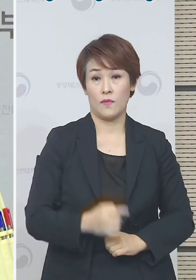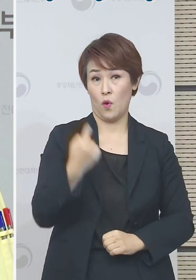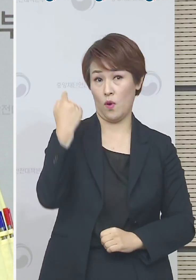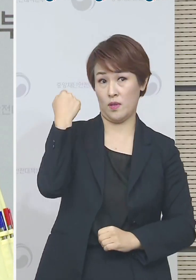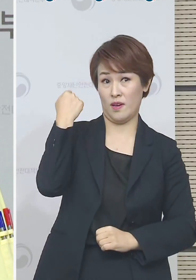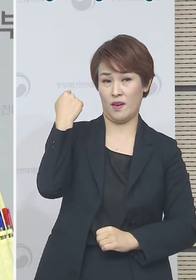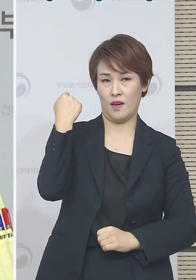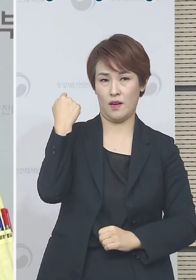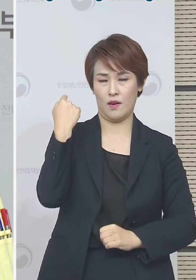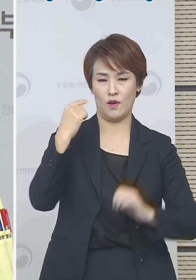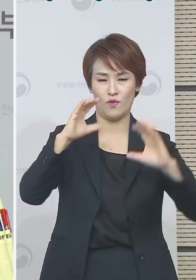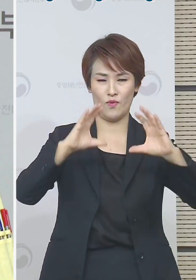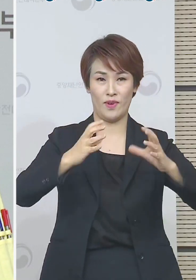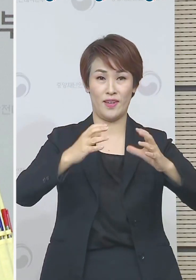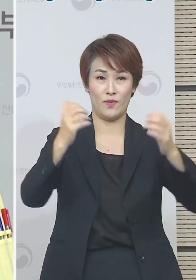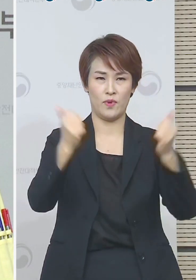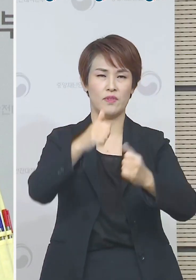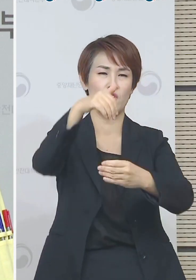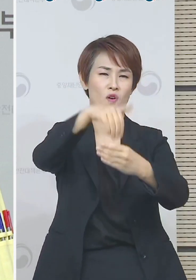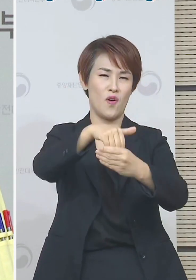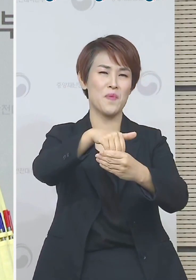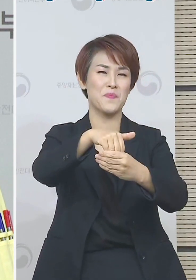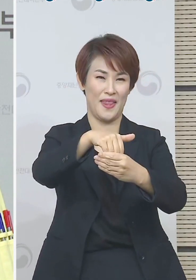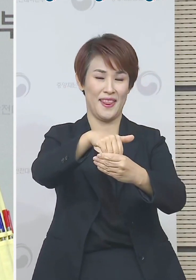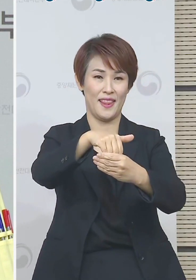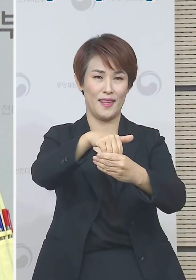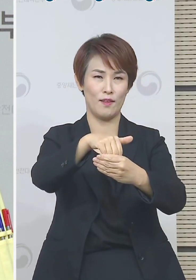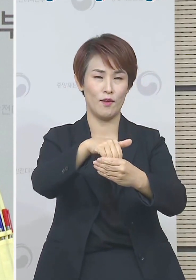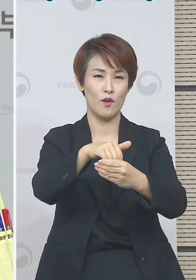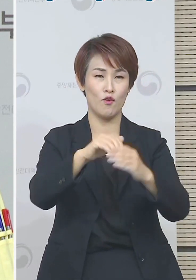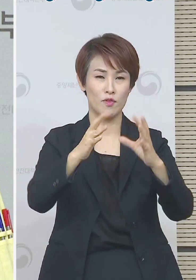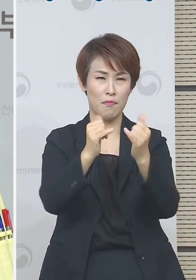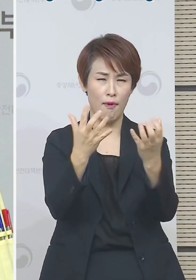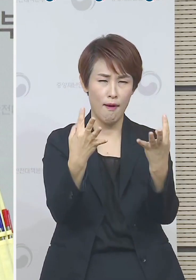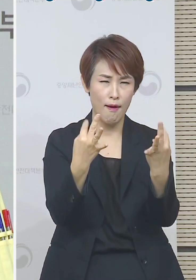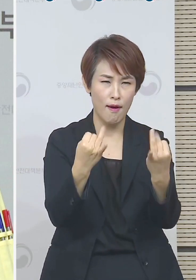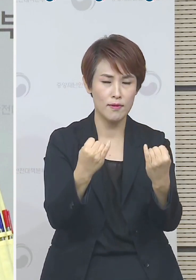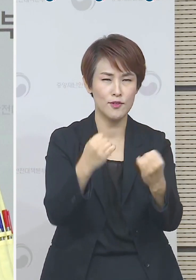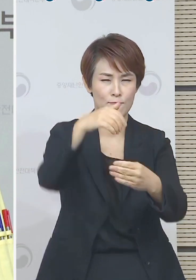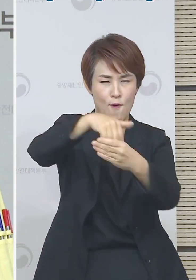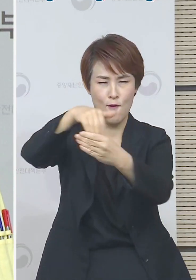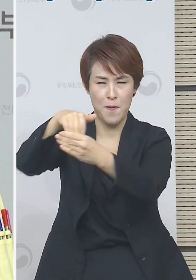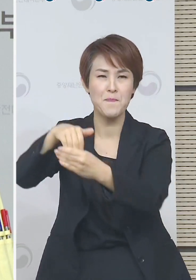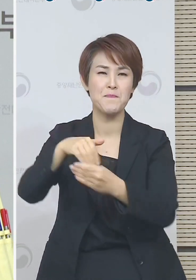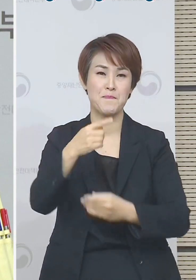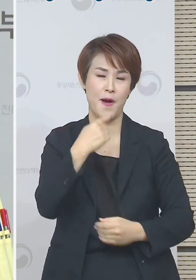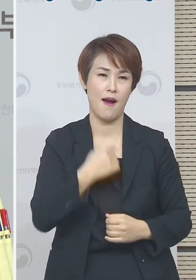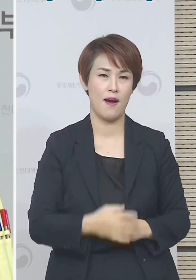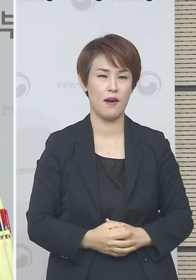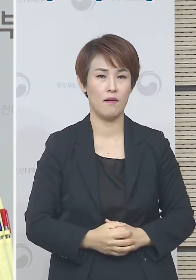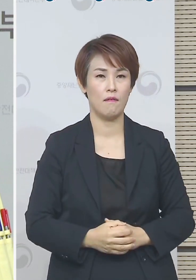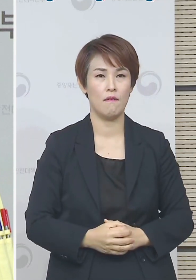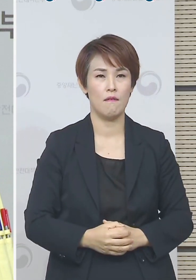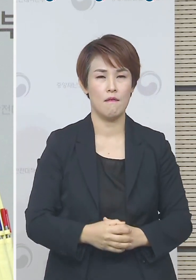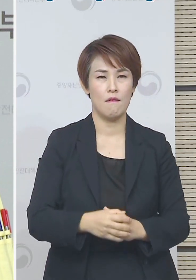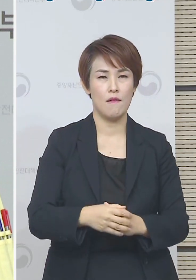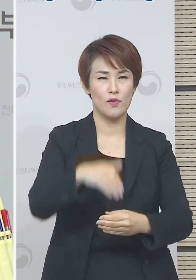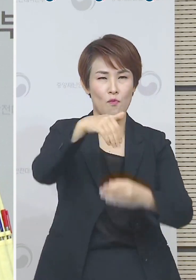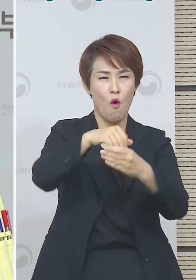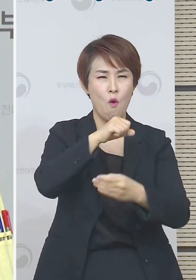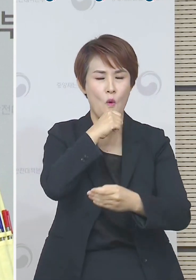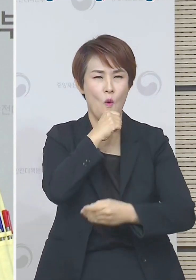어제는 국회의원 선거일로 많은 국민들께서 투표에 참여해 주셨습니다. 높은 투표율로